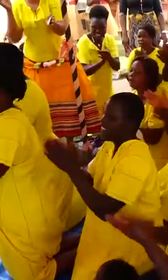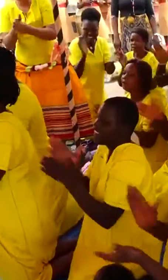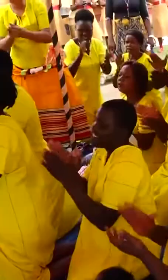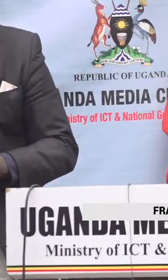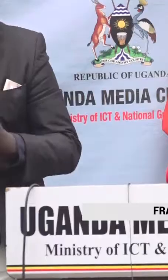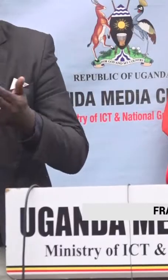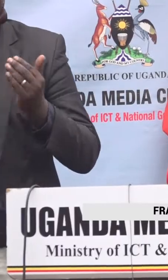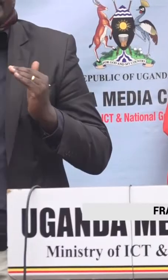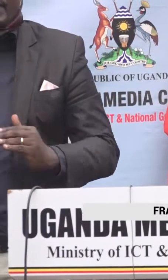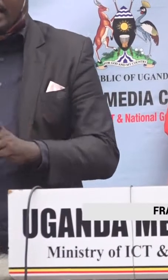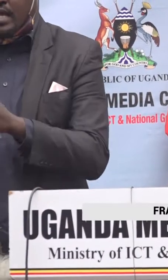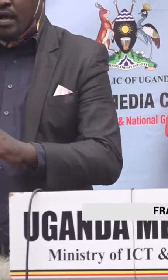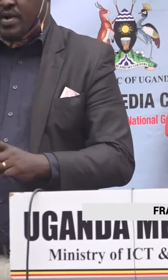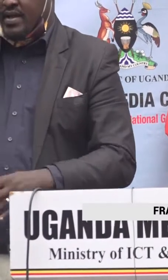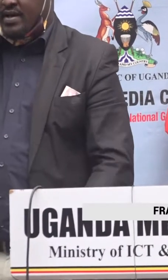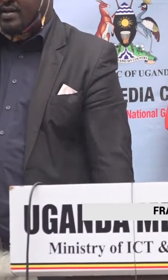malala. Kampala